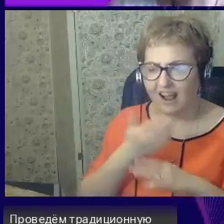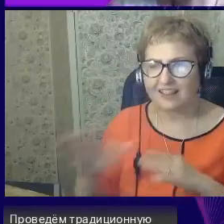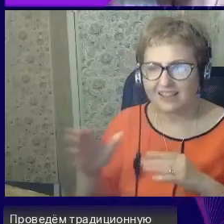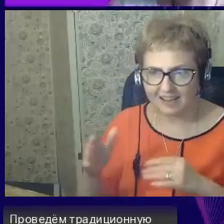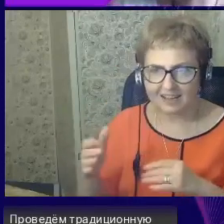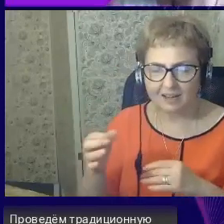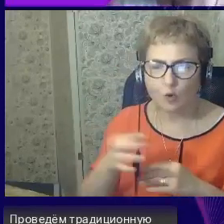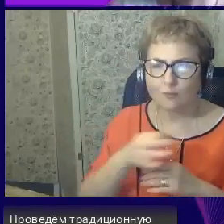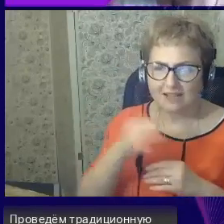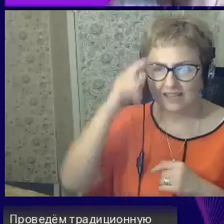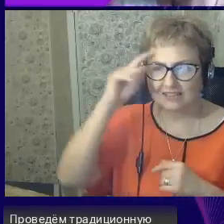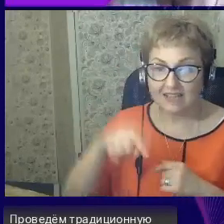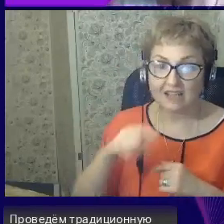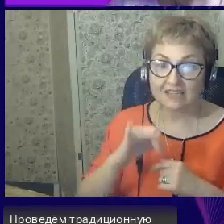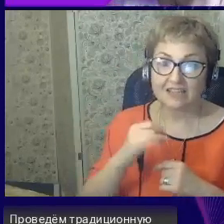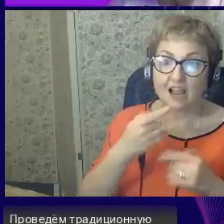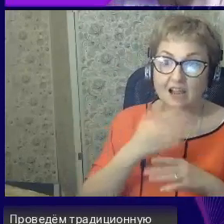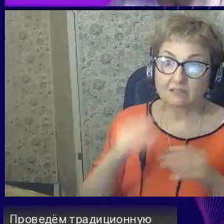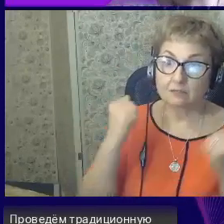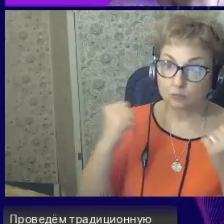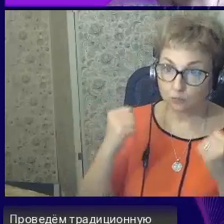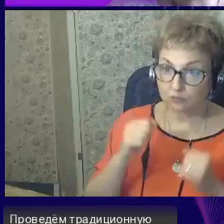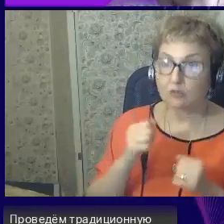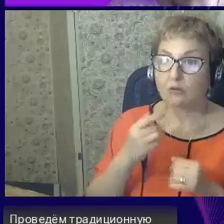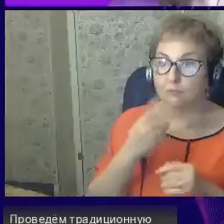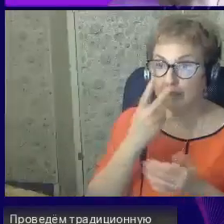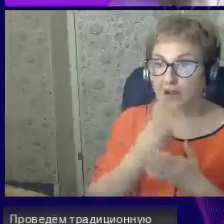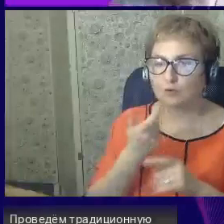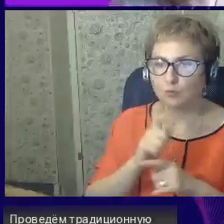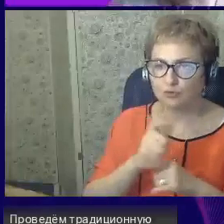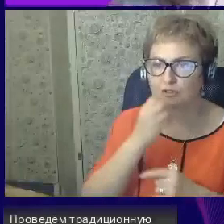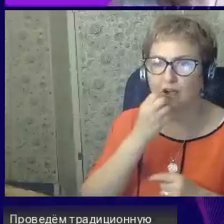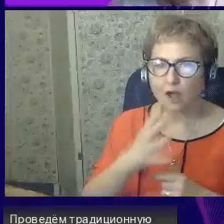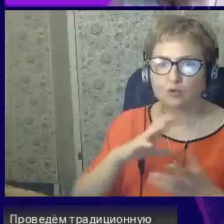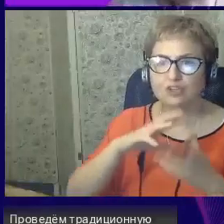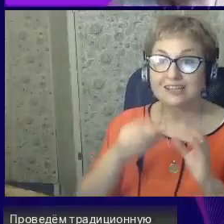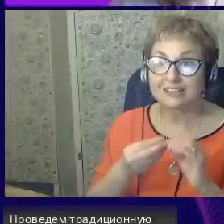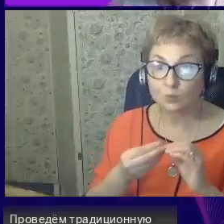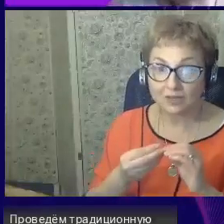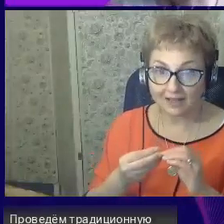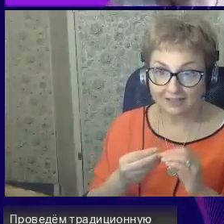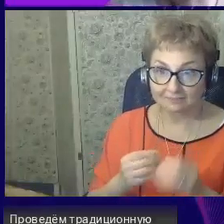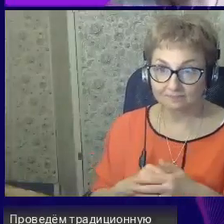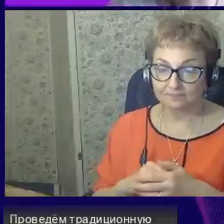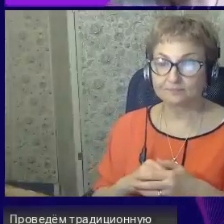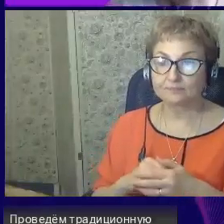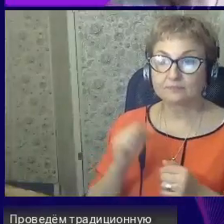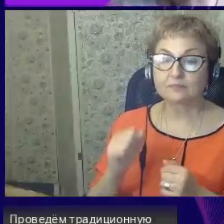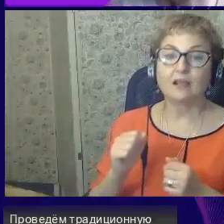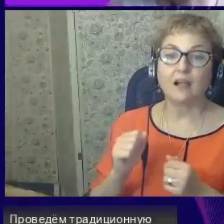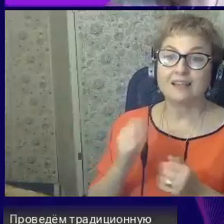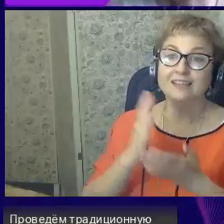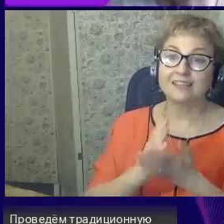областях знания и в определенных видах спорта они тоже показывают очень хорошие результаты. Вот.